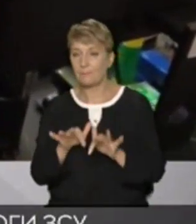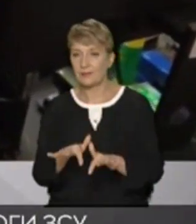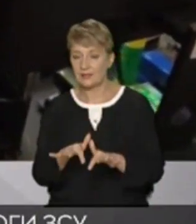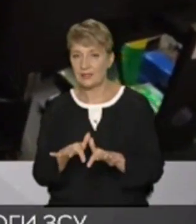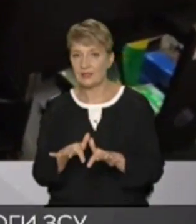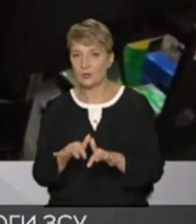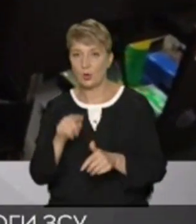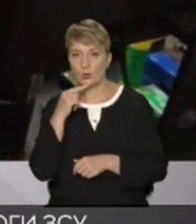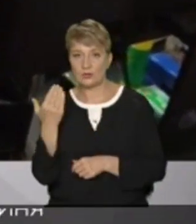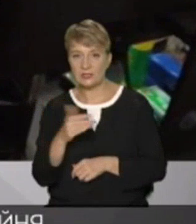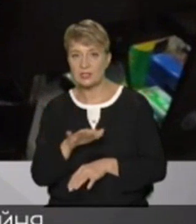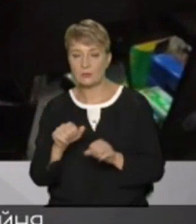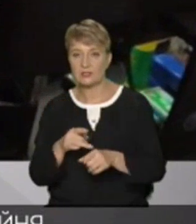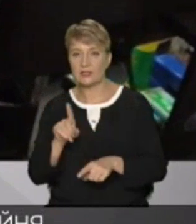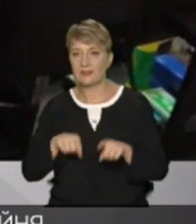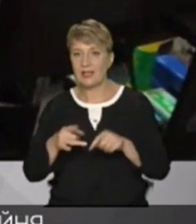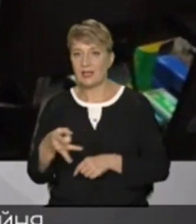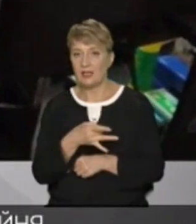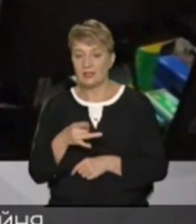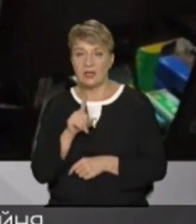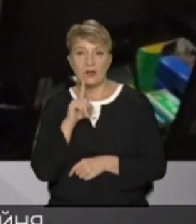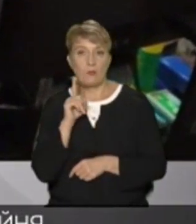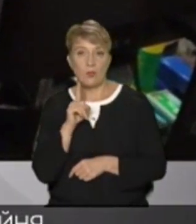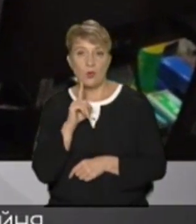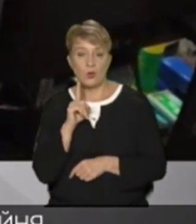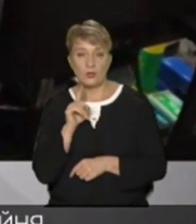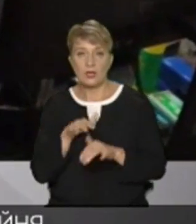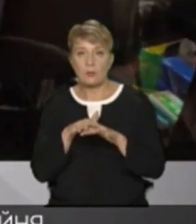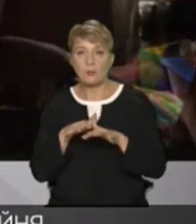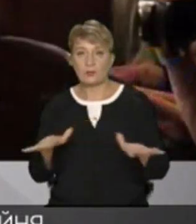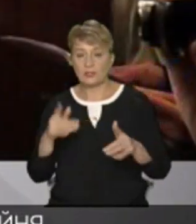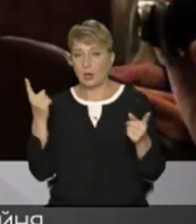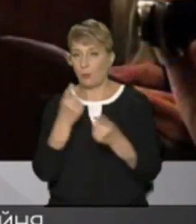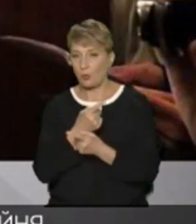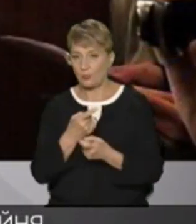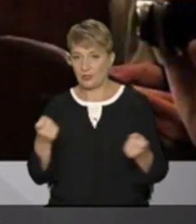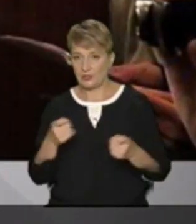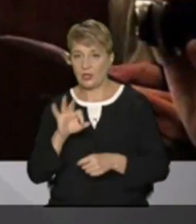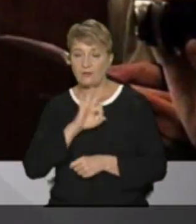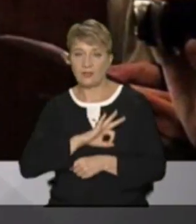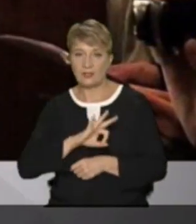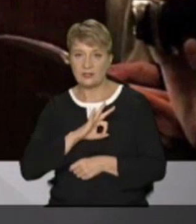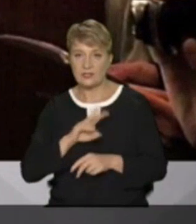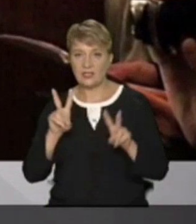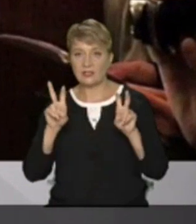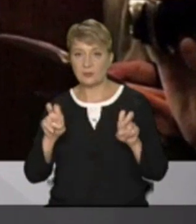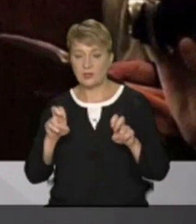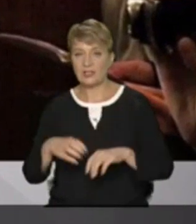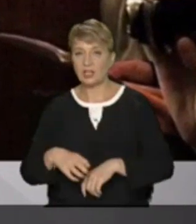окупацію деяких регіонів. А в свою чергу молодик в соцмережах поширював публічно, використовував символіку